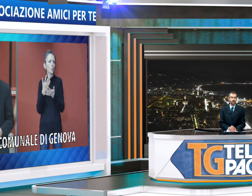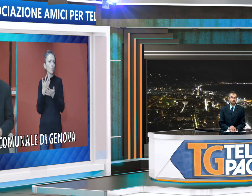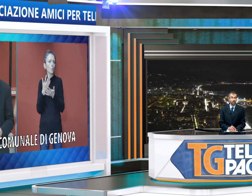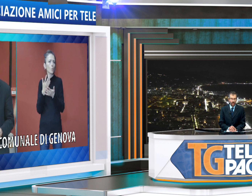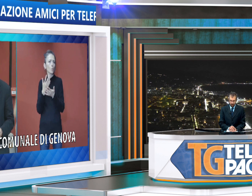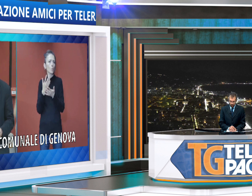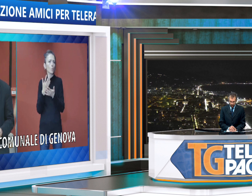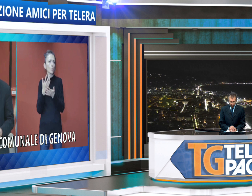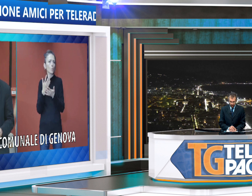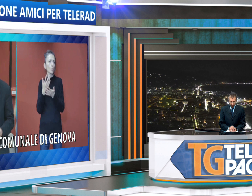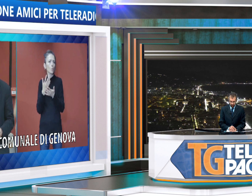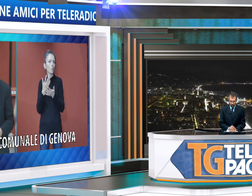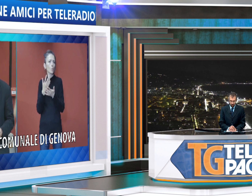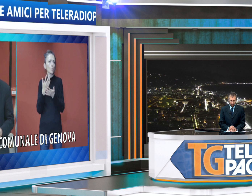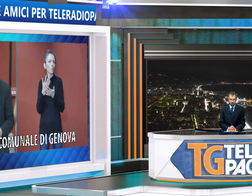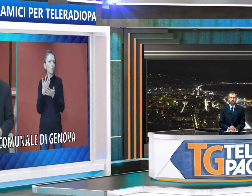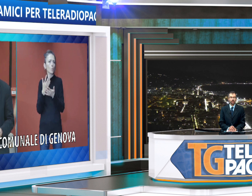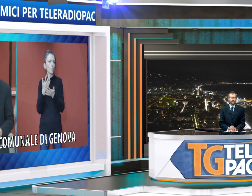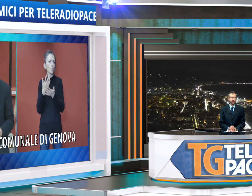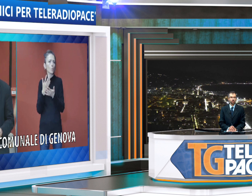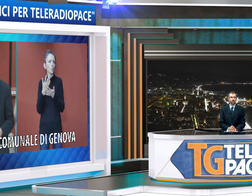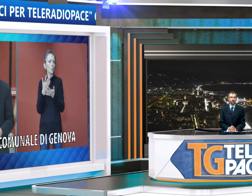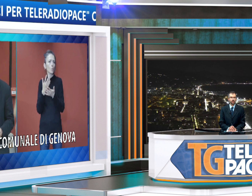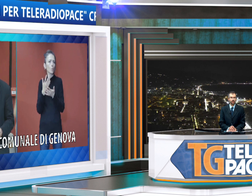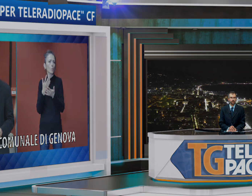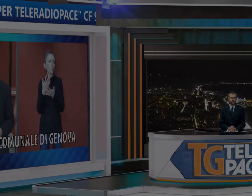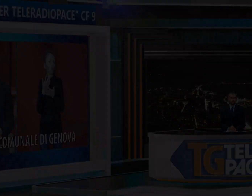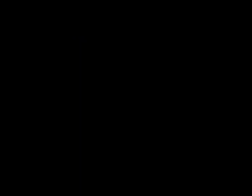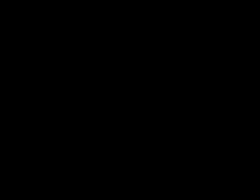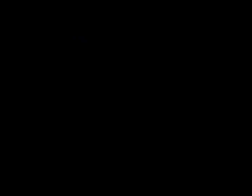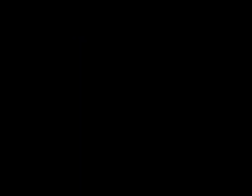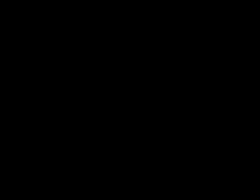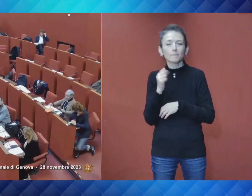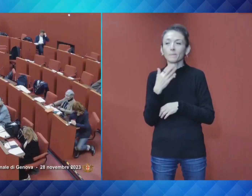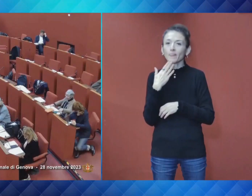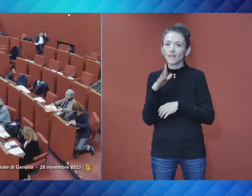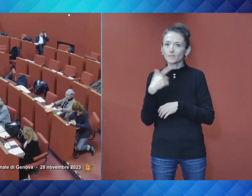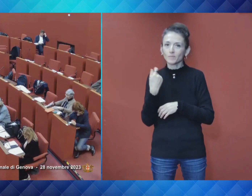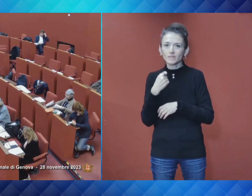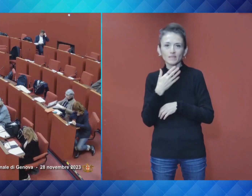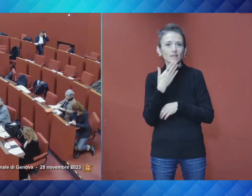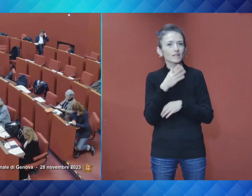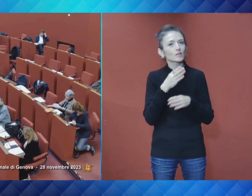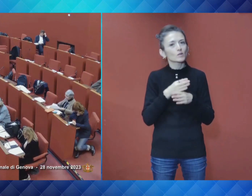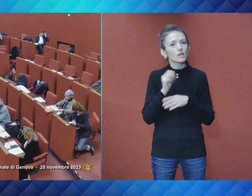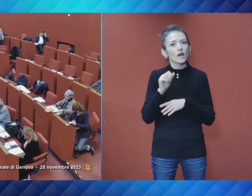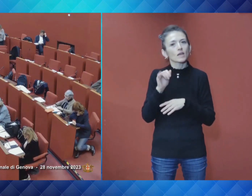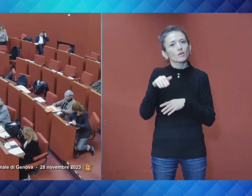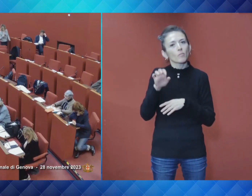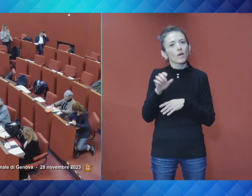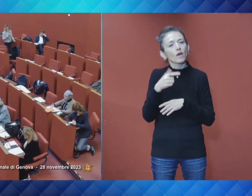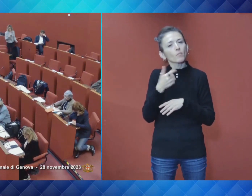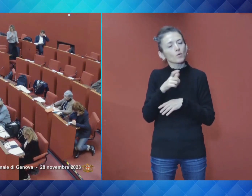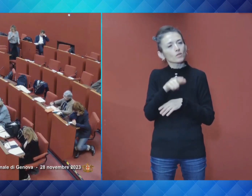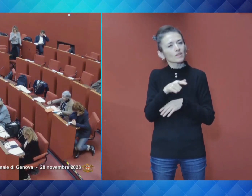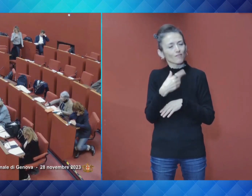territorio? Dall'assessore Campora a Genova è arrivata un'apertura sul tema. Sentiamo la sua risposta. Credo che attraverso questa